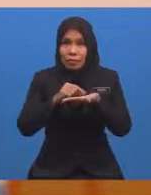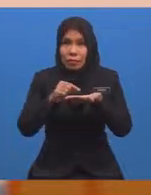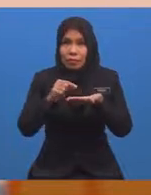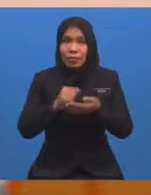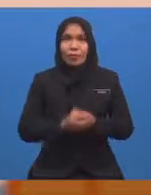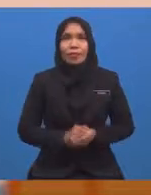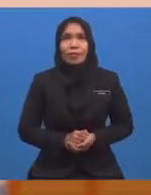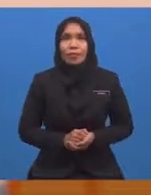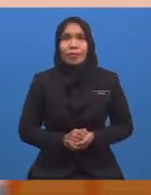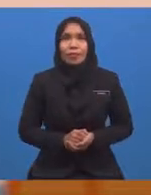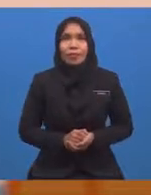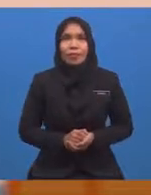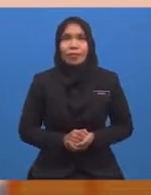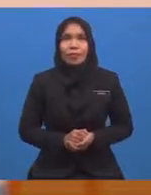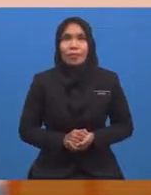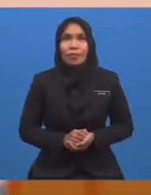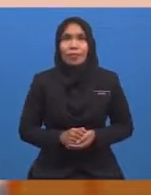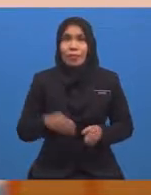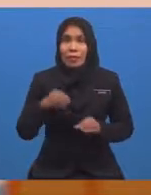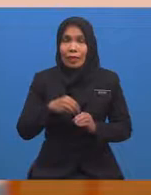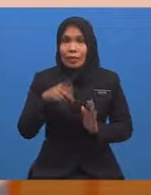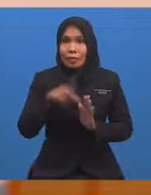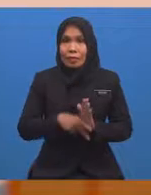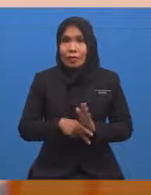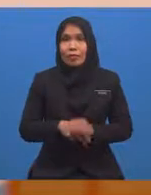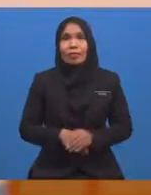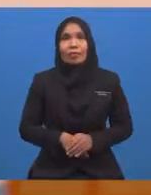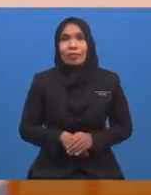nisbah dalam perkataan